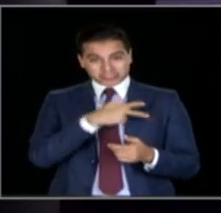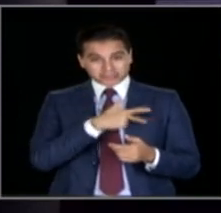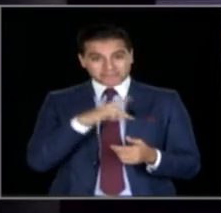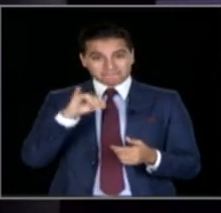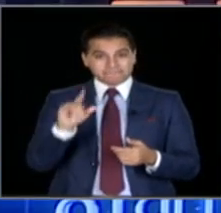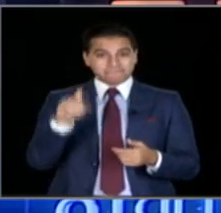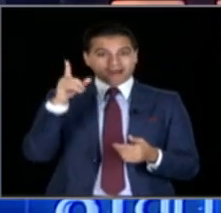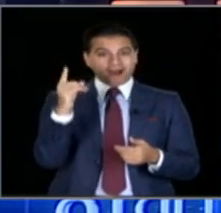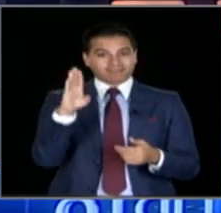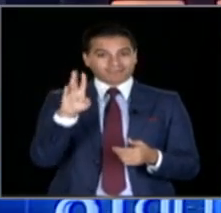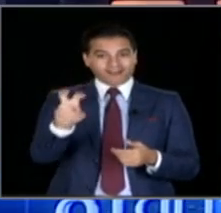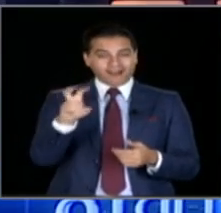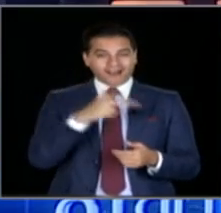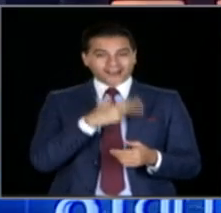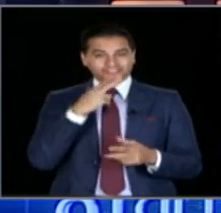كده.